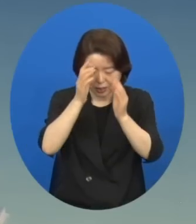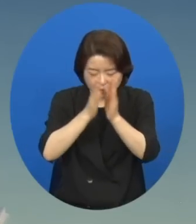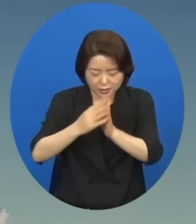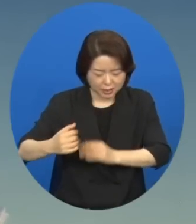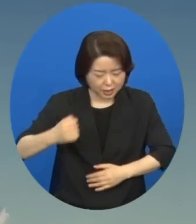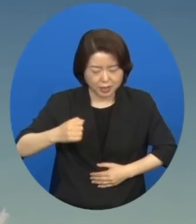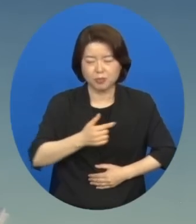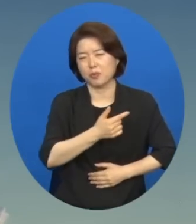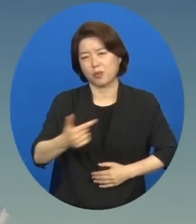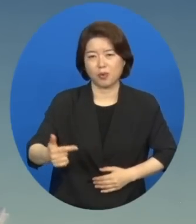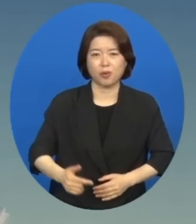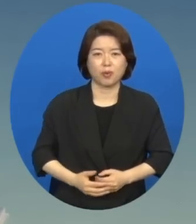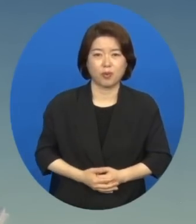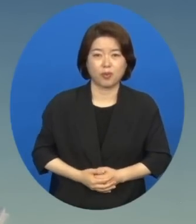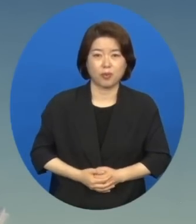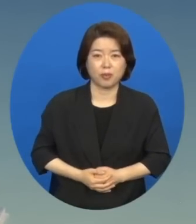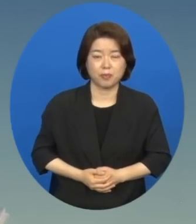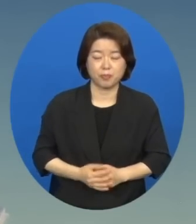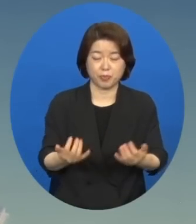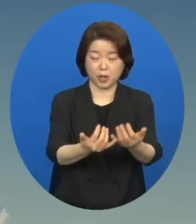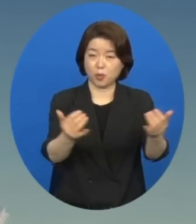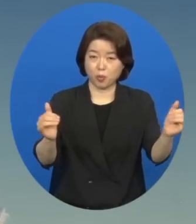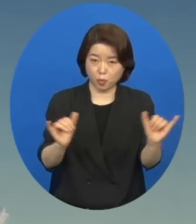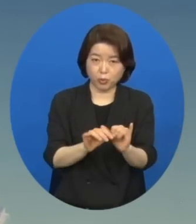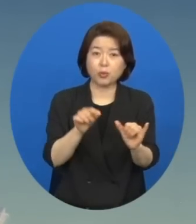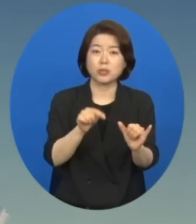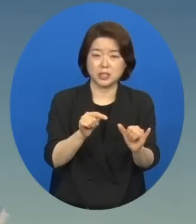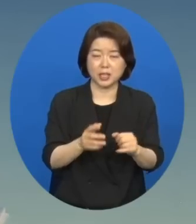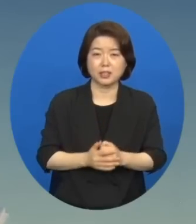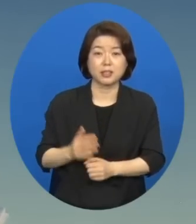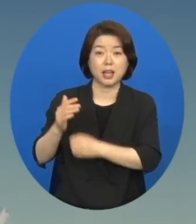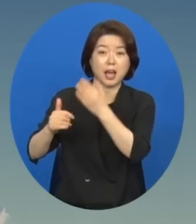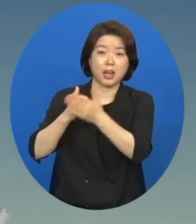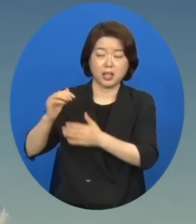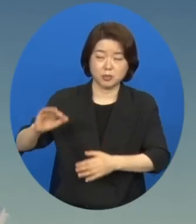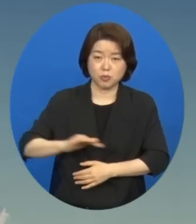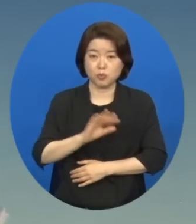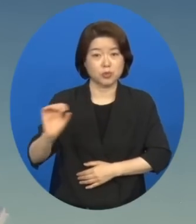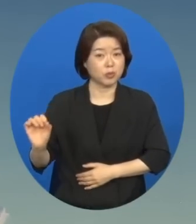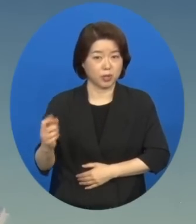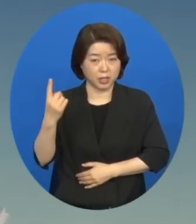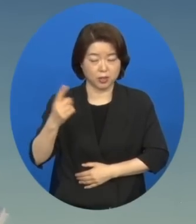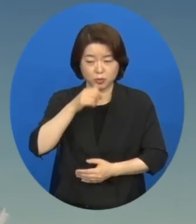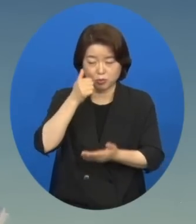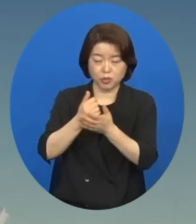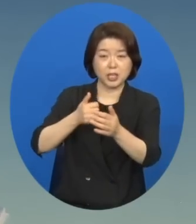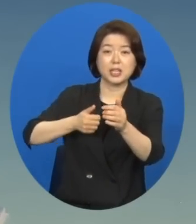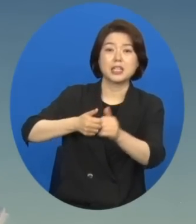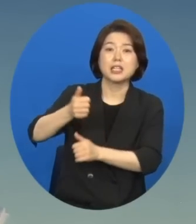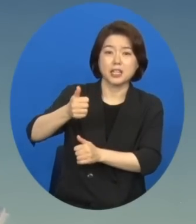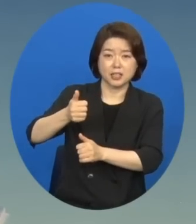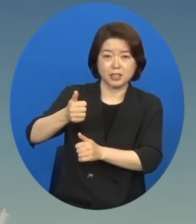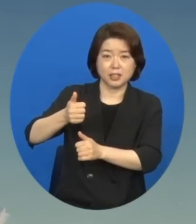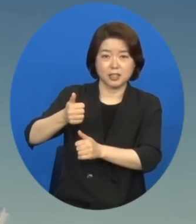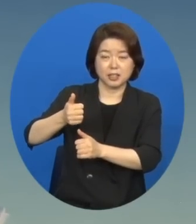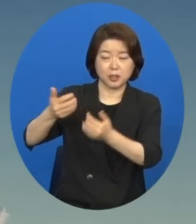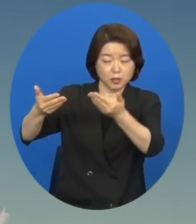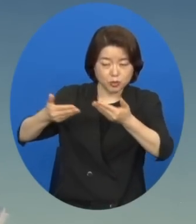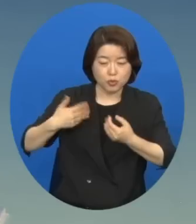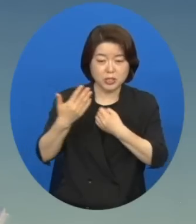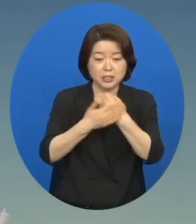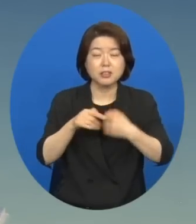크다. 여러분, 공동체는요, 하나님이 우리로 하여금 죄를 이기도록 주신